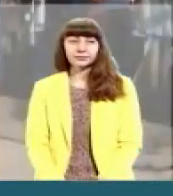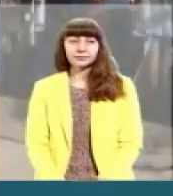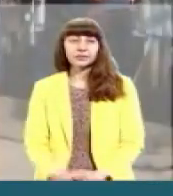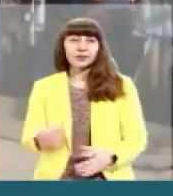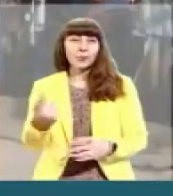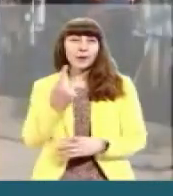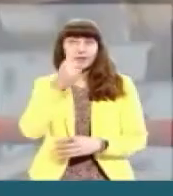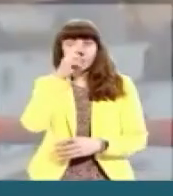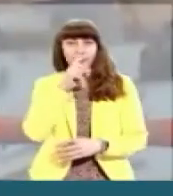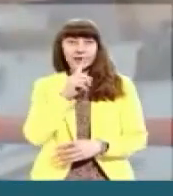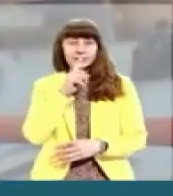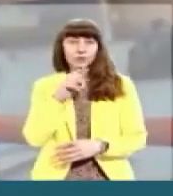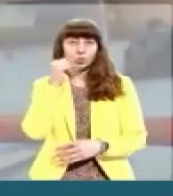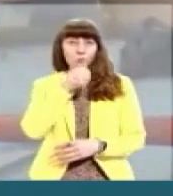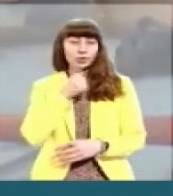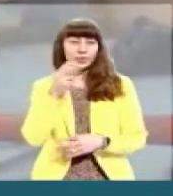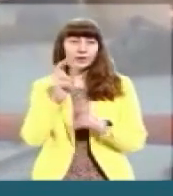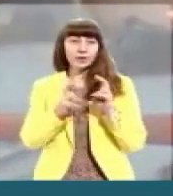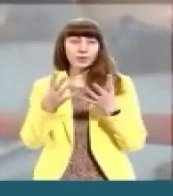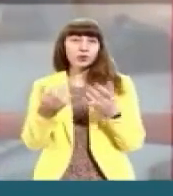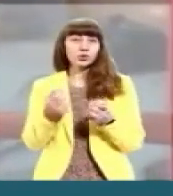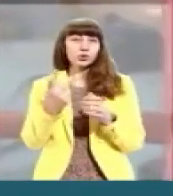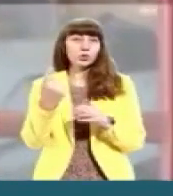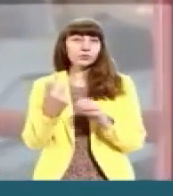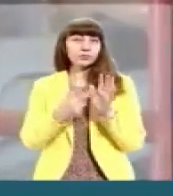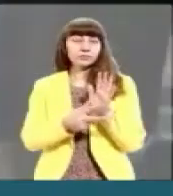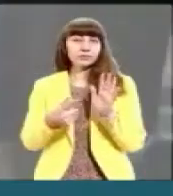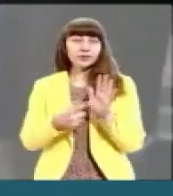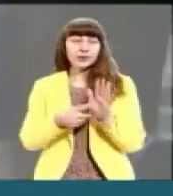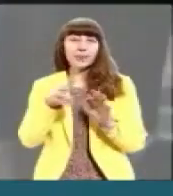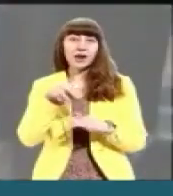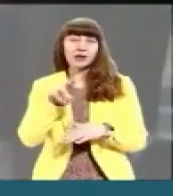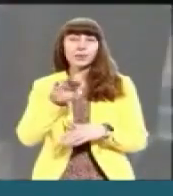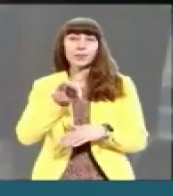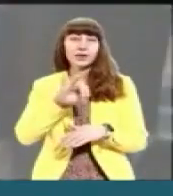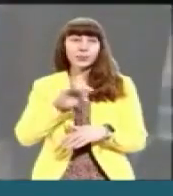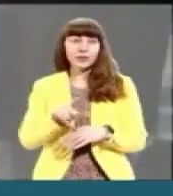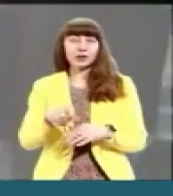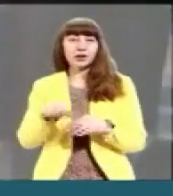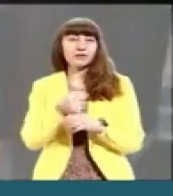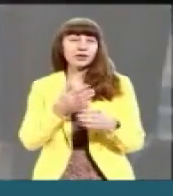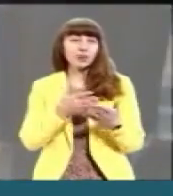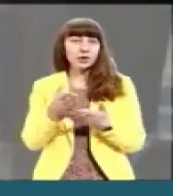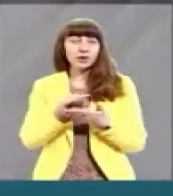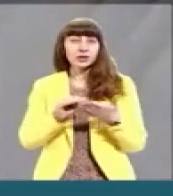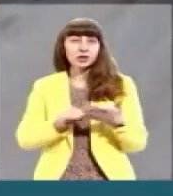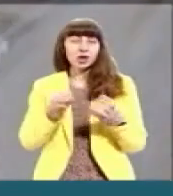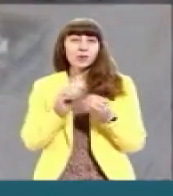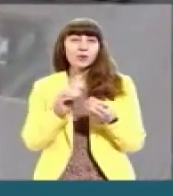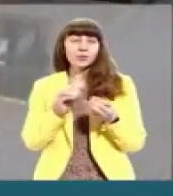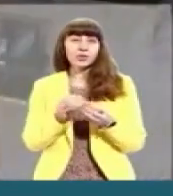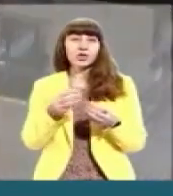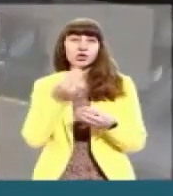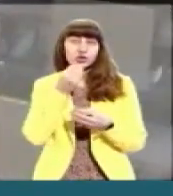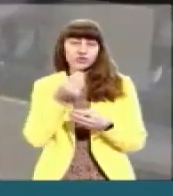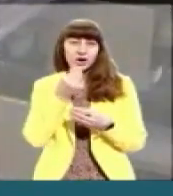За первый месяц года предприятия области получили 187 миллиардов тенге прибыли. Основными направлениями промышленности региона продолжают оставаться